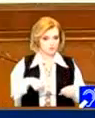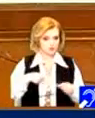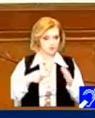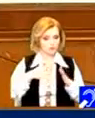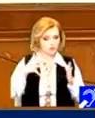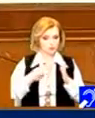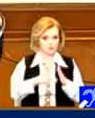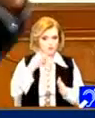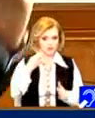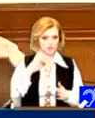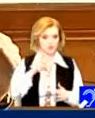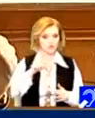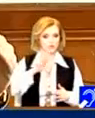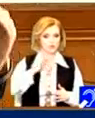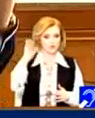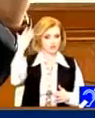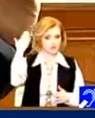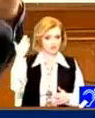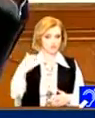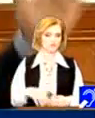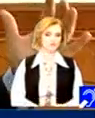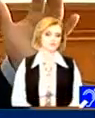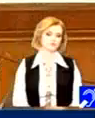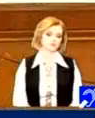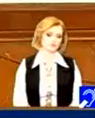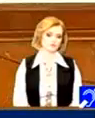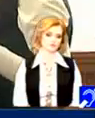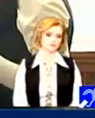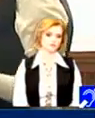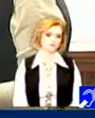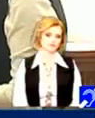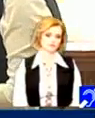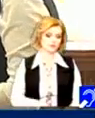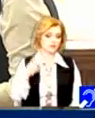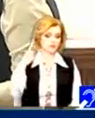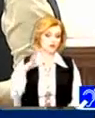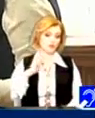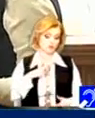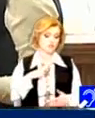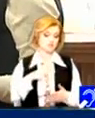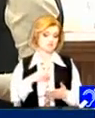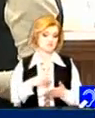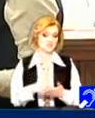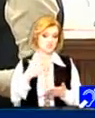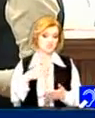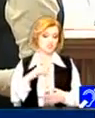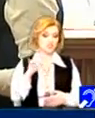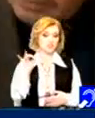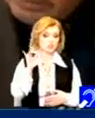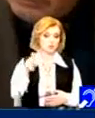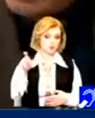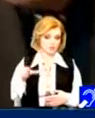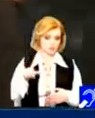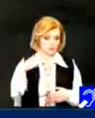departe și pentru ca deasupra acestui fundament să construim casa noastră comună. Ideea a fost apreciată și de istoricii basarabeni care au semnat